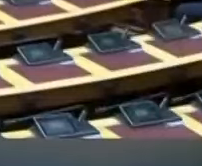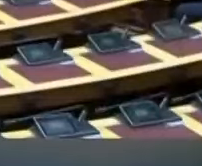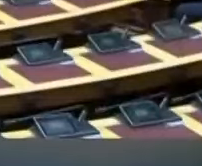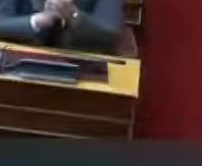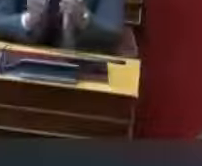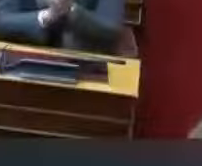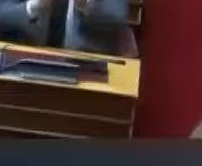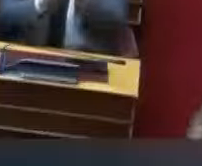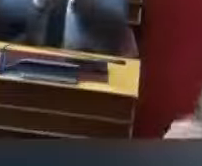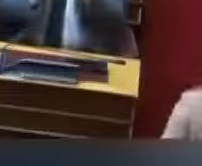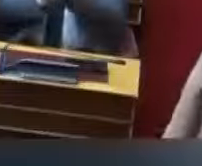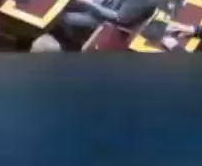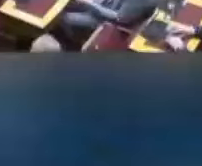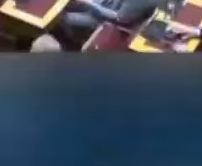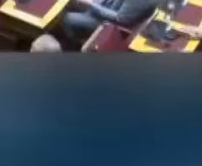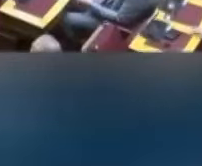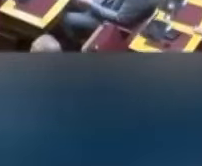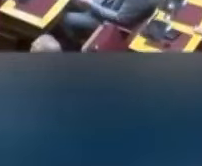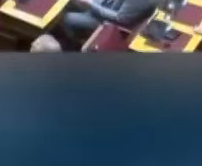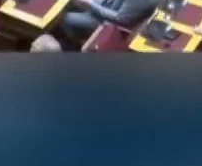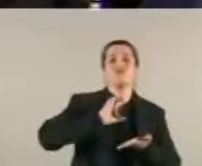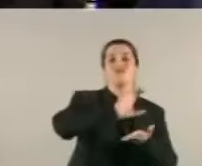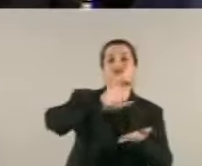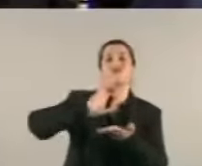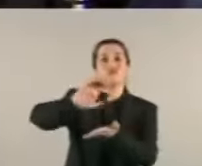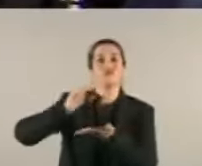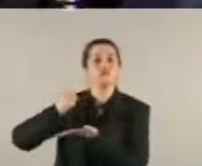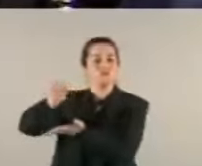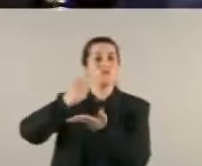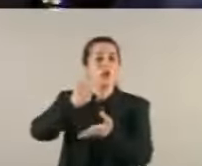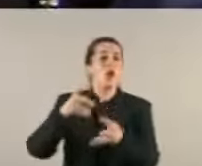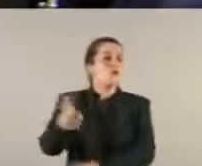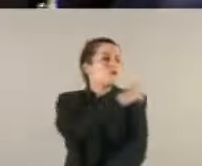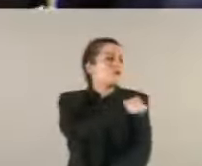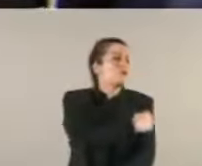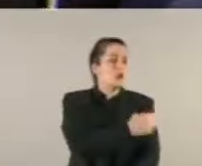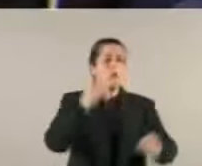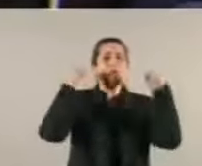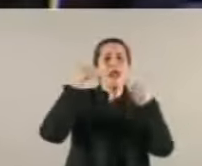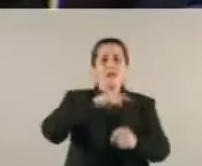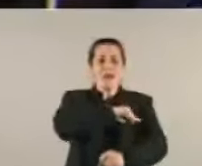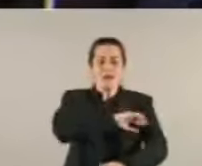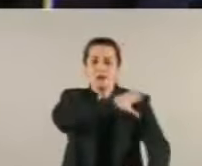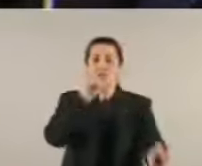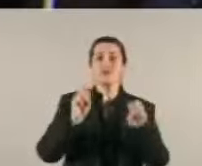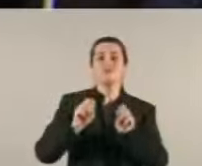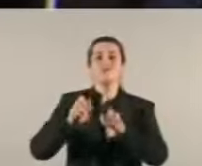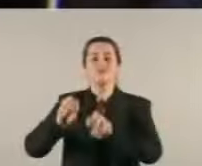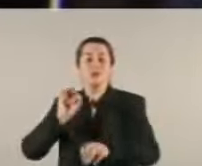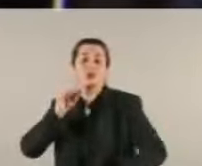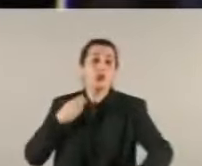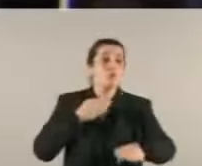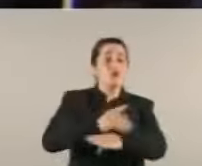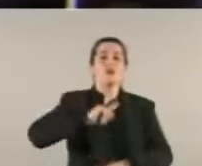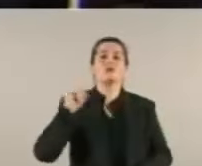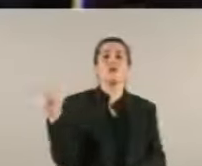γίνει ποτέ ένα πόθεν έσχες για το κόμμα της Νέας Δημοκρατίας? Δεν οφείλει να συμμορφωθεί όταν κάνει πόθεν έσχες. Οφείλει να συμμορφωθεί εντός 90